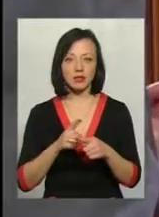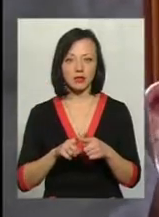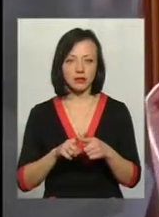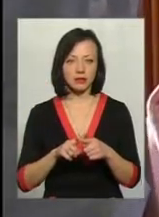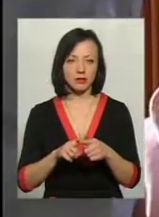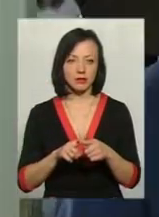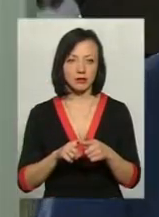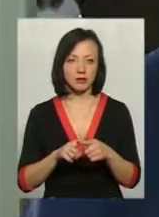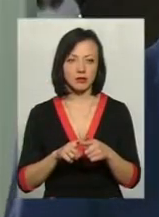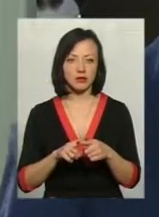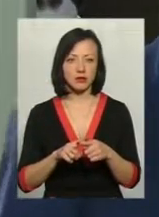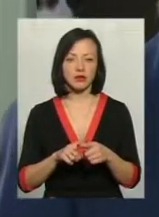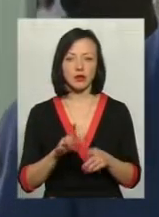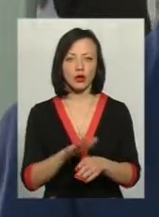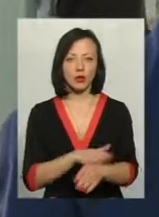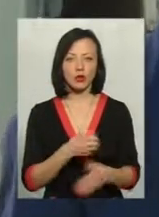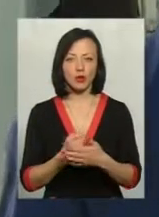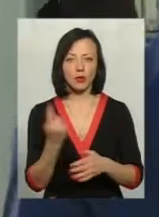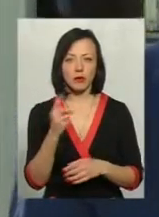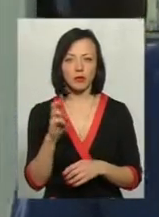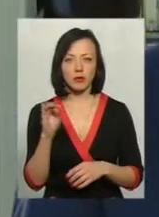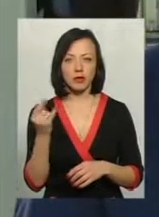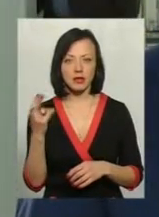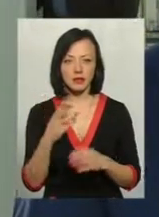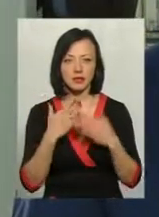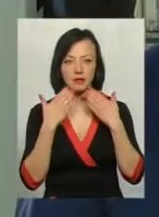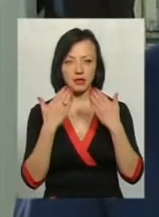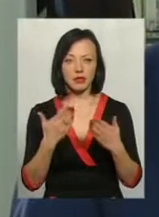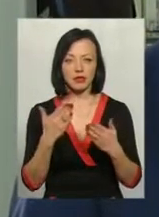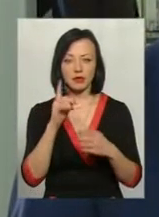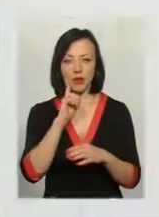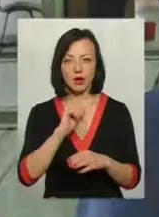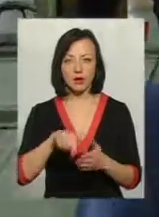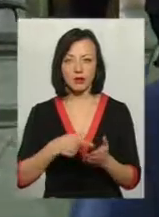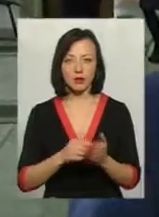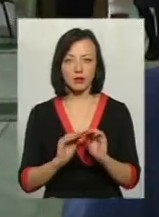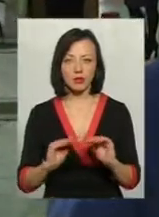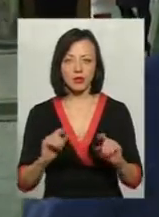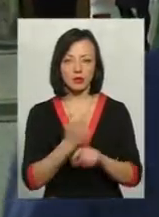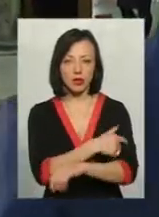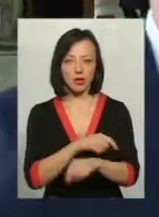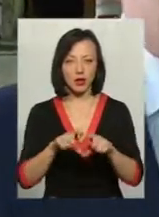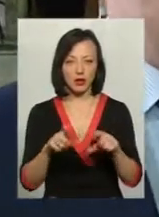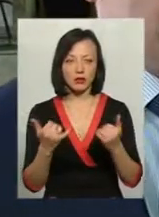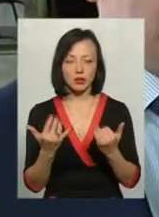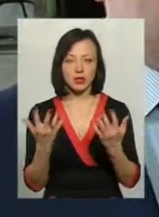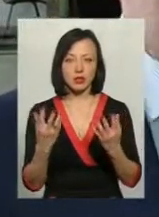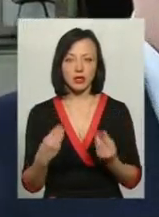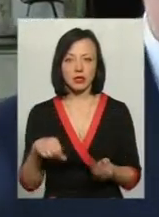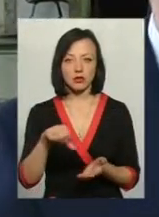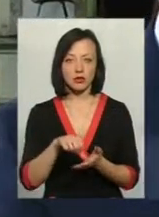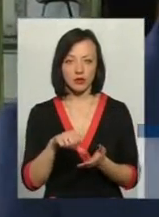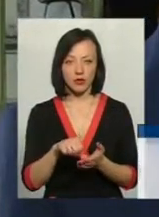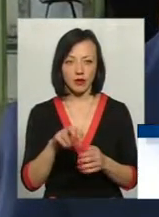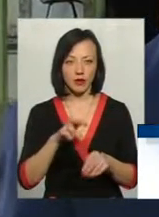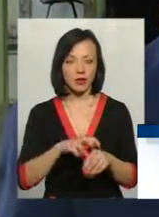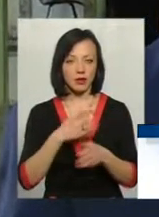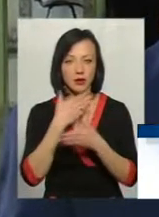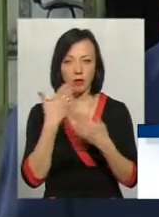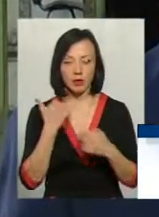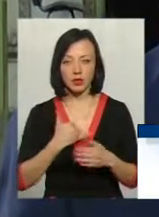буде недовго. До 1 березня ви всі звертаєтесь, покажемо міську дитячу лікарню. На сьогоднішній день у нас дільничних педіатрів немає, але в нас є